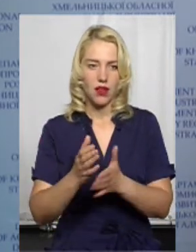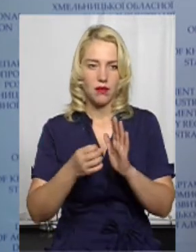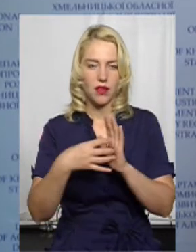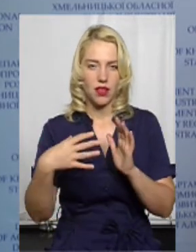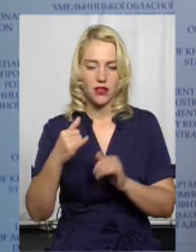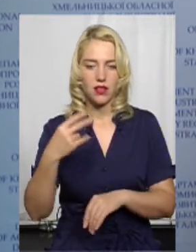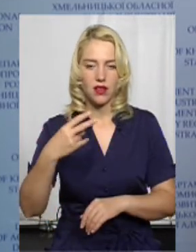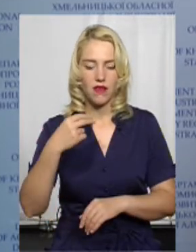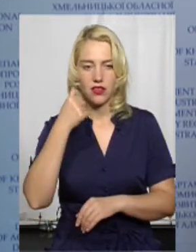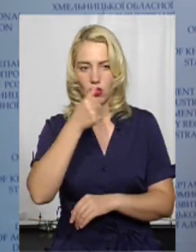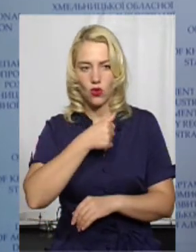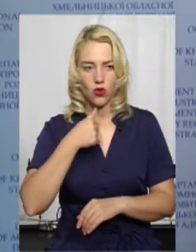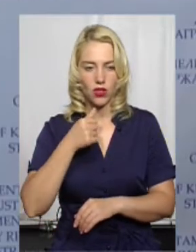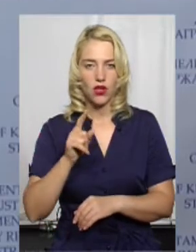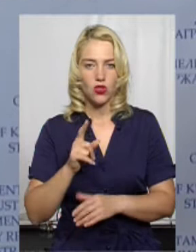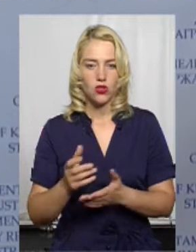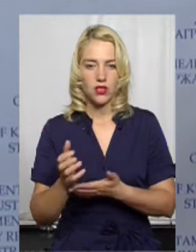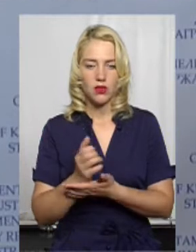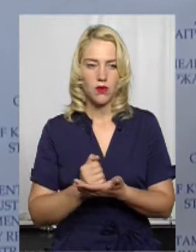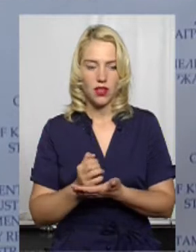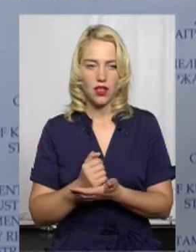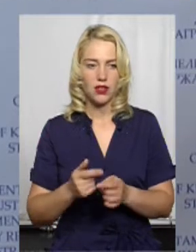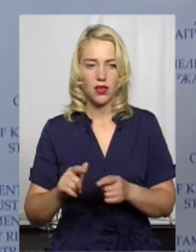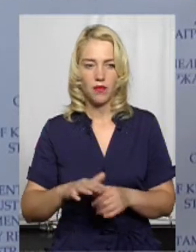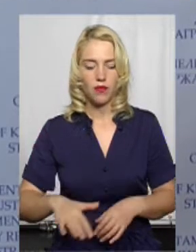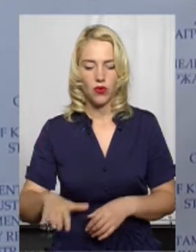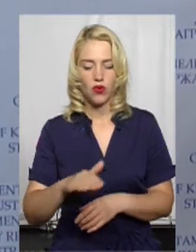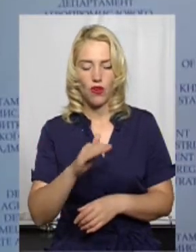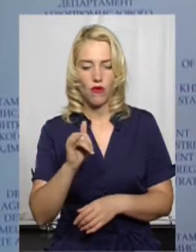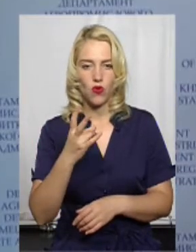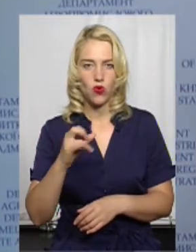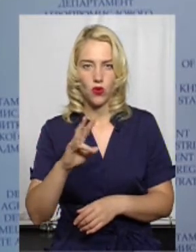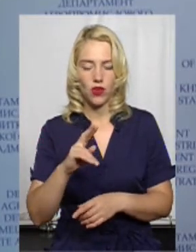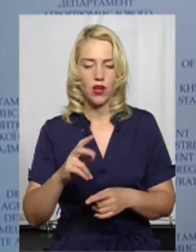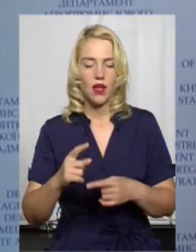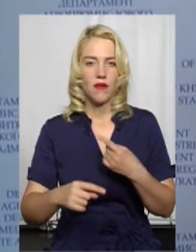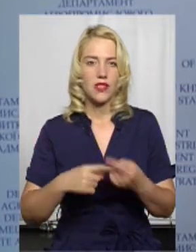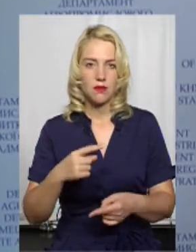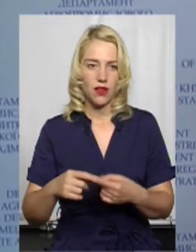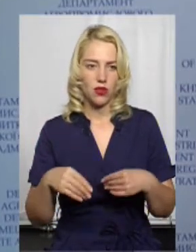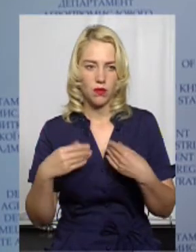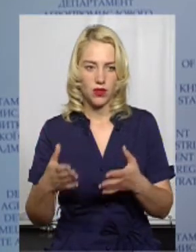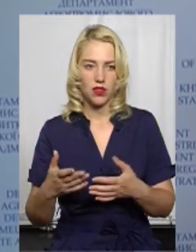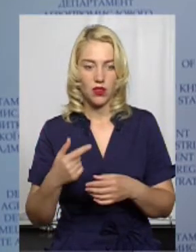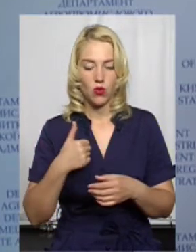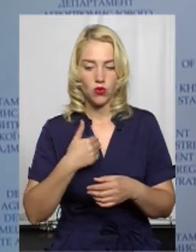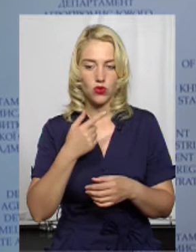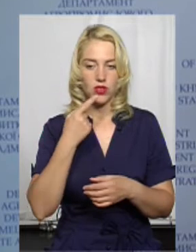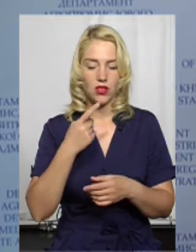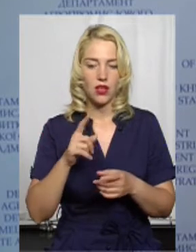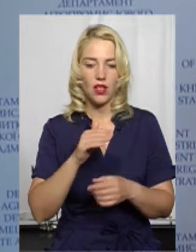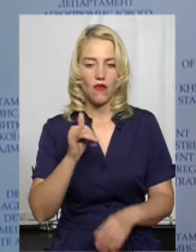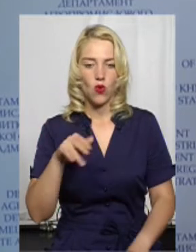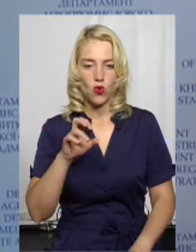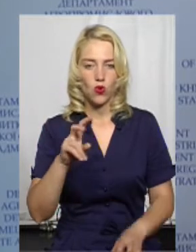то й 20 років, що збирати. Площі фундука навіть передаються у спадок. Хочу сказати, що раніше такої культури, як фундук,